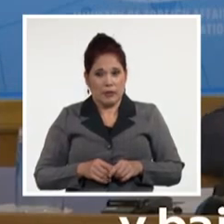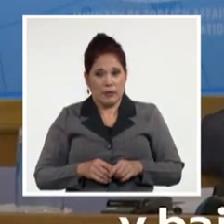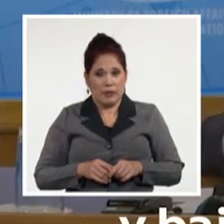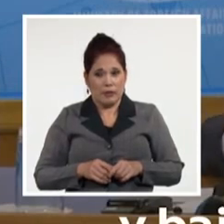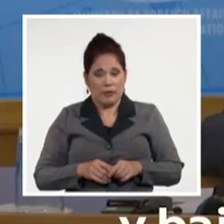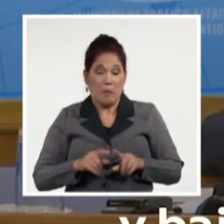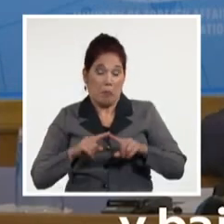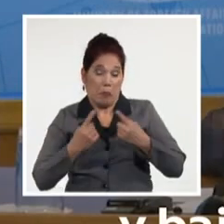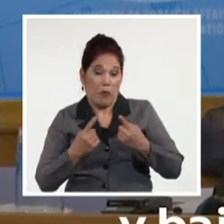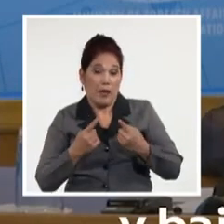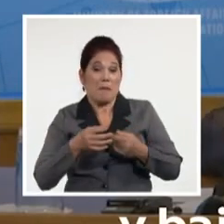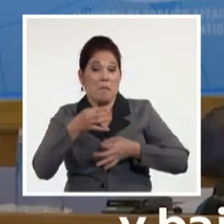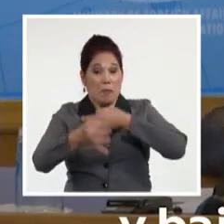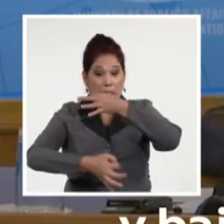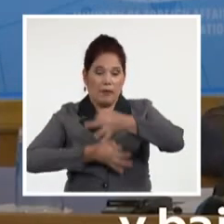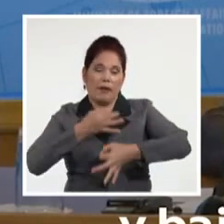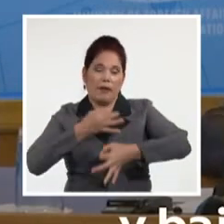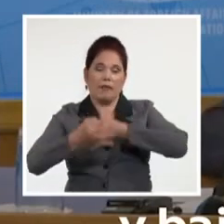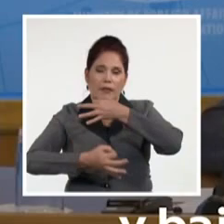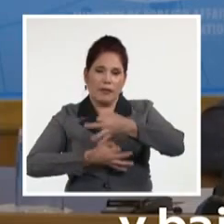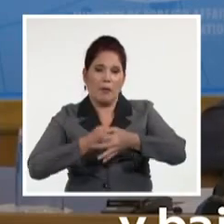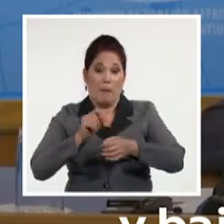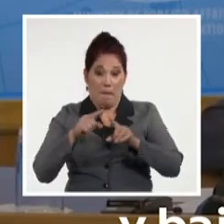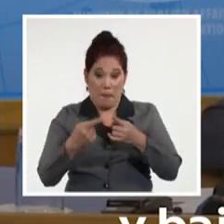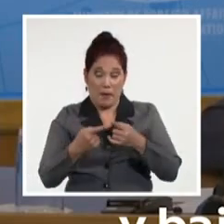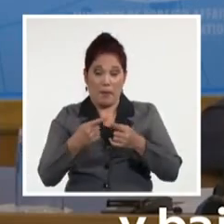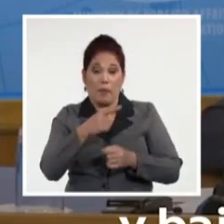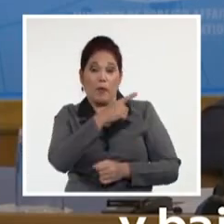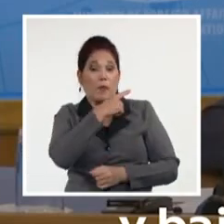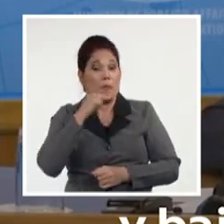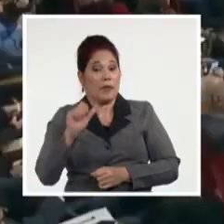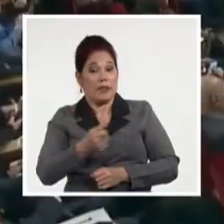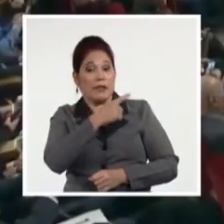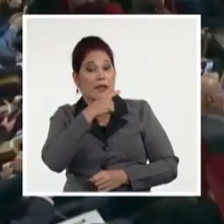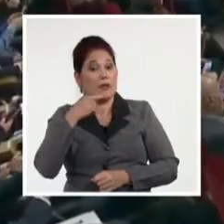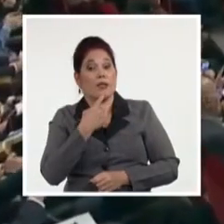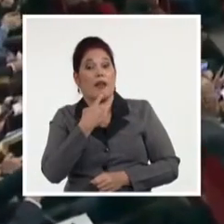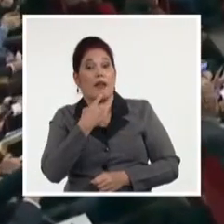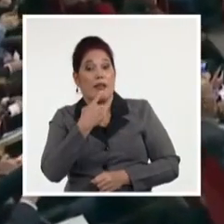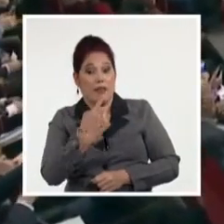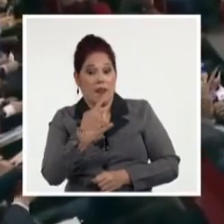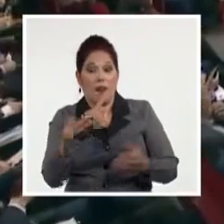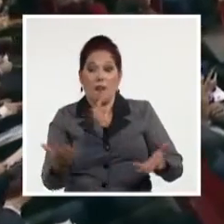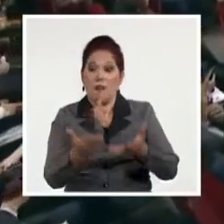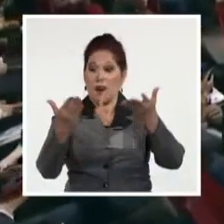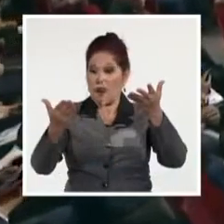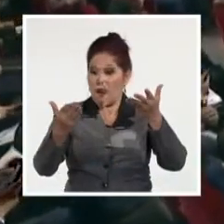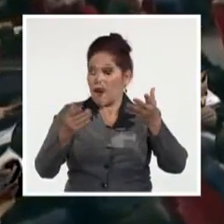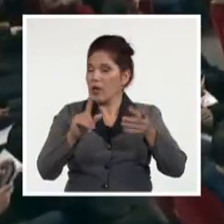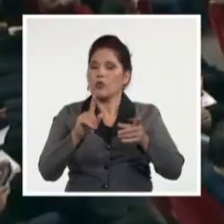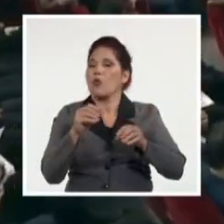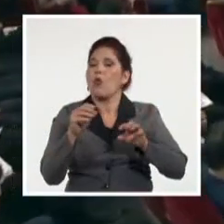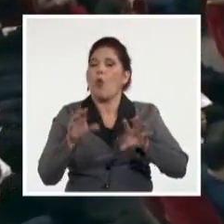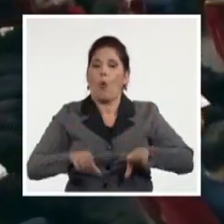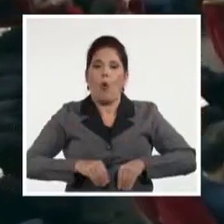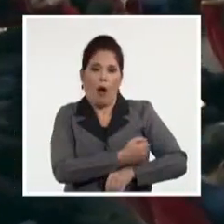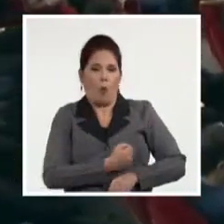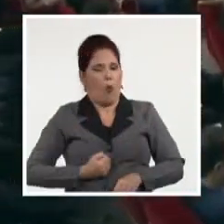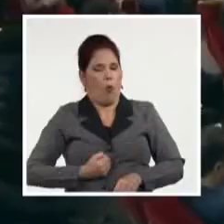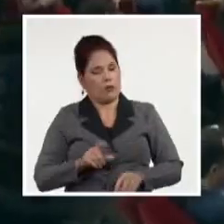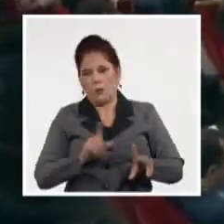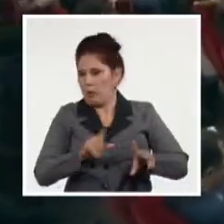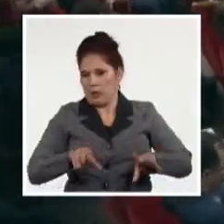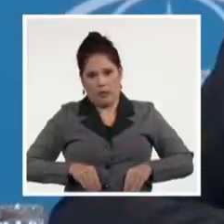в самых разных вариациях сейчас Запад продвигает свою повестку дня. En respuesta a los plazos de la operación militar especial en